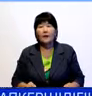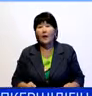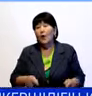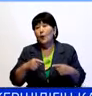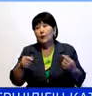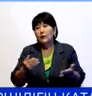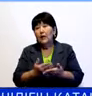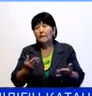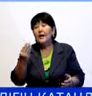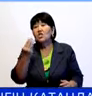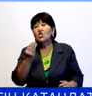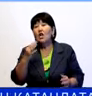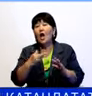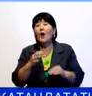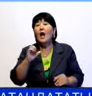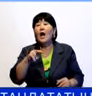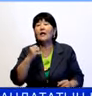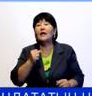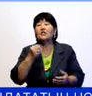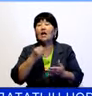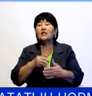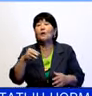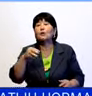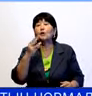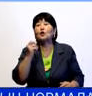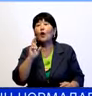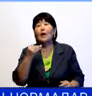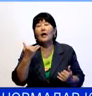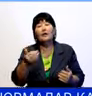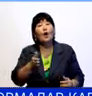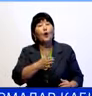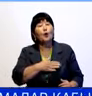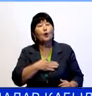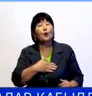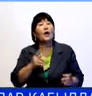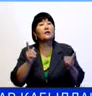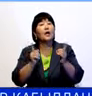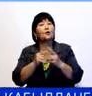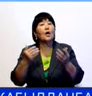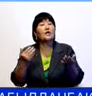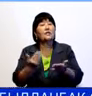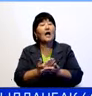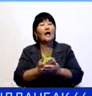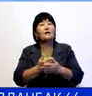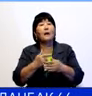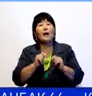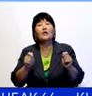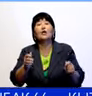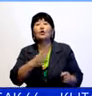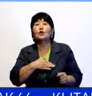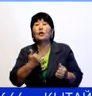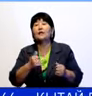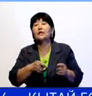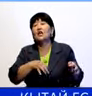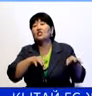Өзгеде ақпараттар, Шел ауданда Алаш ардақтысы Мұстафа Шоқайға арналған рухани тоғысу жаңылмаған жүрек атты жылжымалы көрме